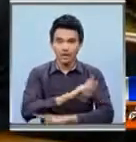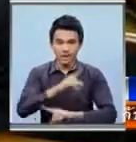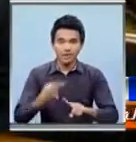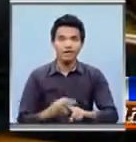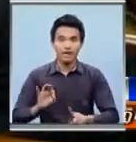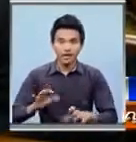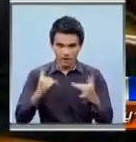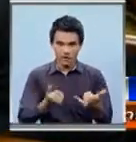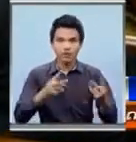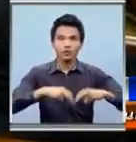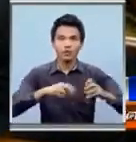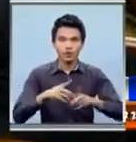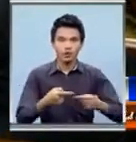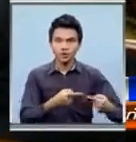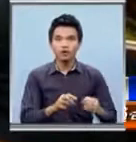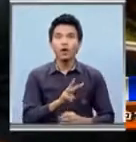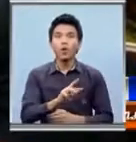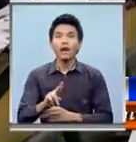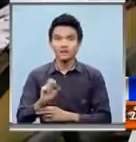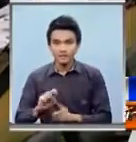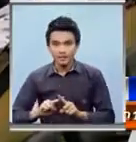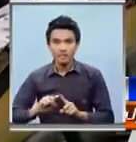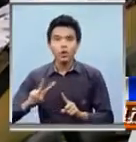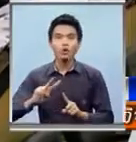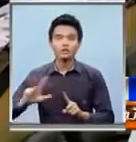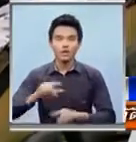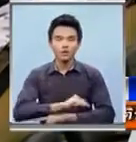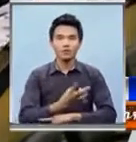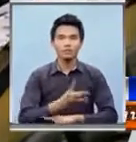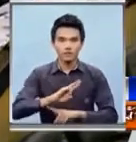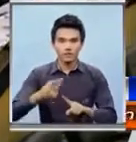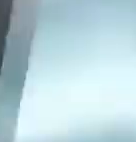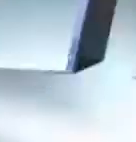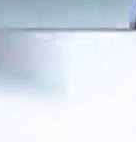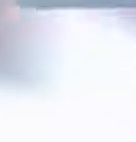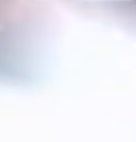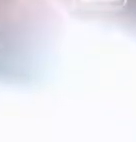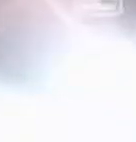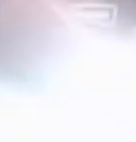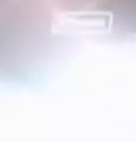จะพิจารณาต่อในวาระที่2และวาระที่3วันที่17กันยายนต่อไป